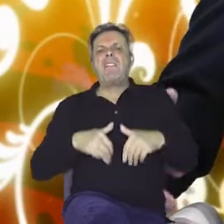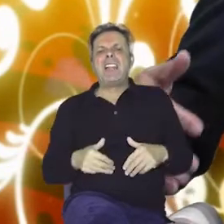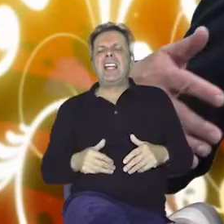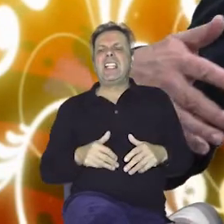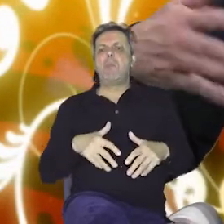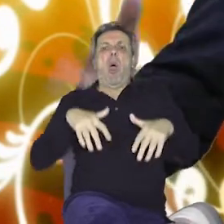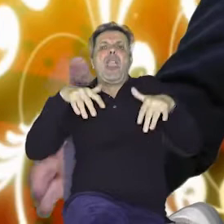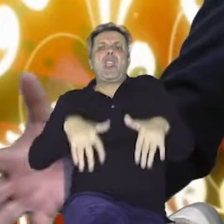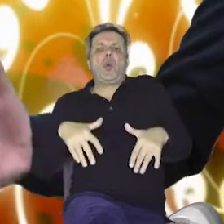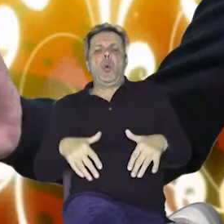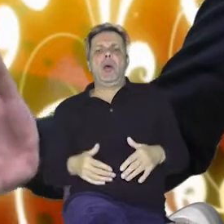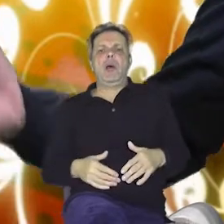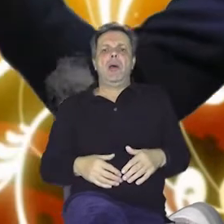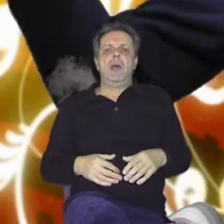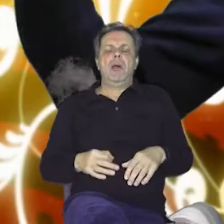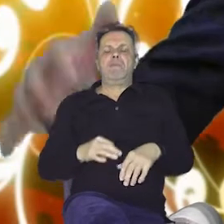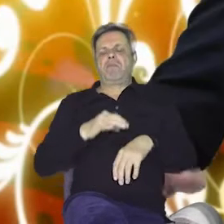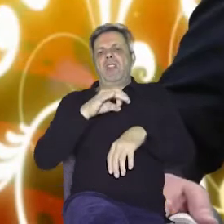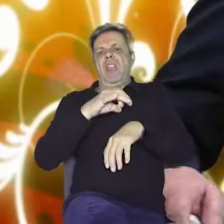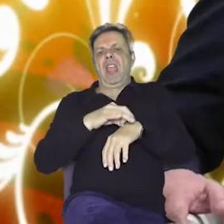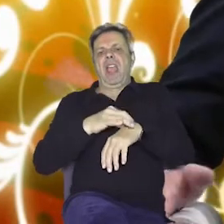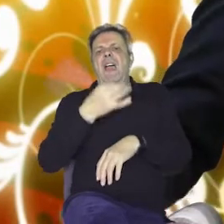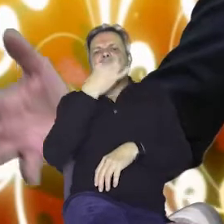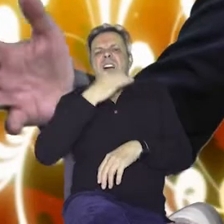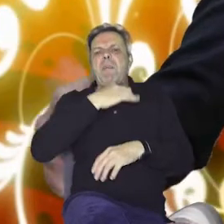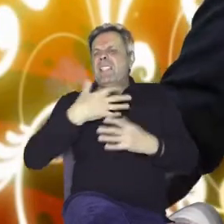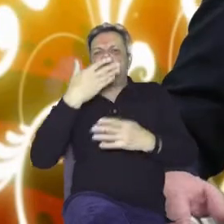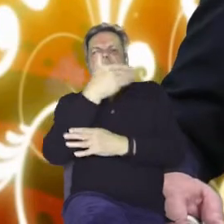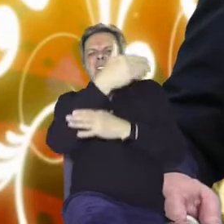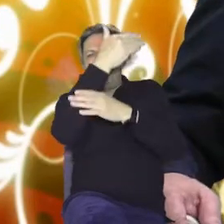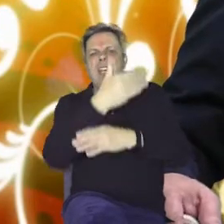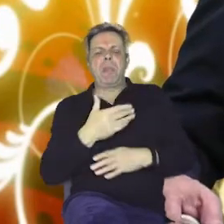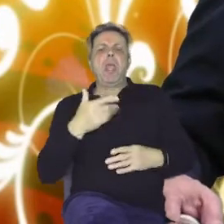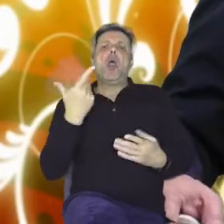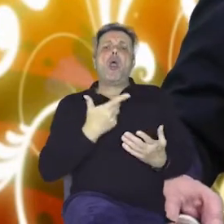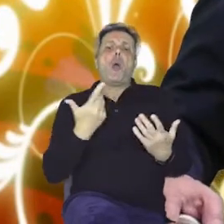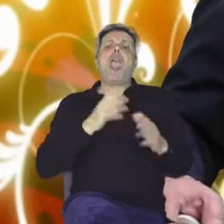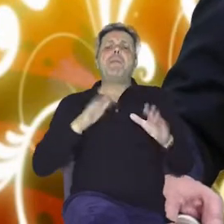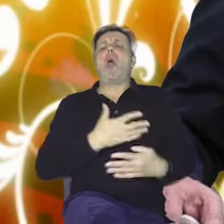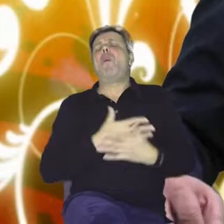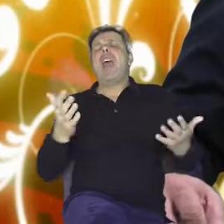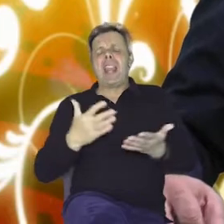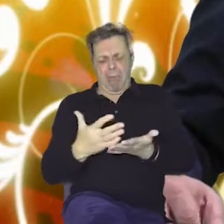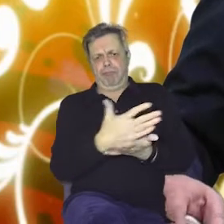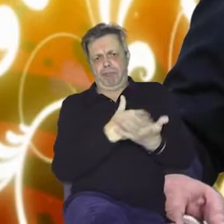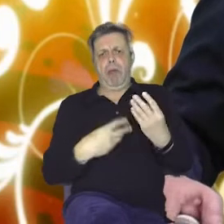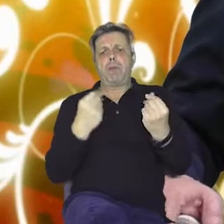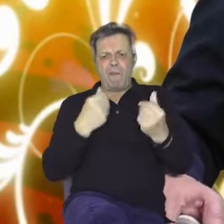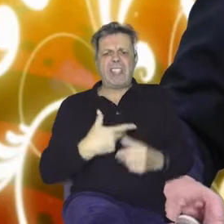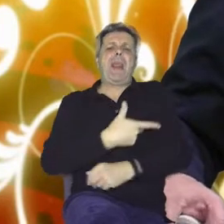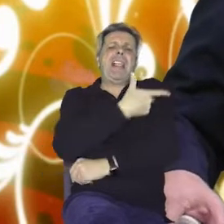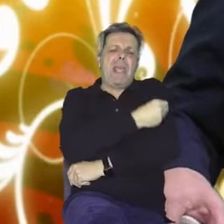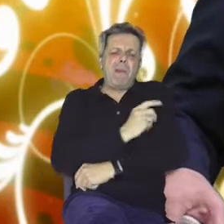igru farmaceutskih firmi koje sigurno imaju velike profite na i cjepivima i